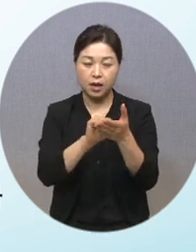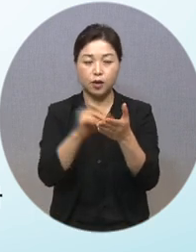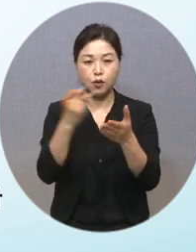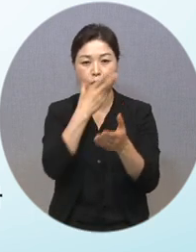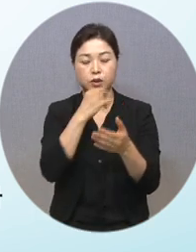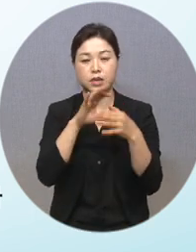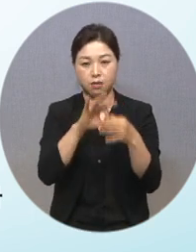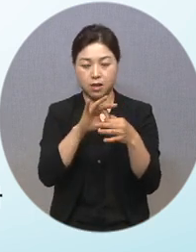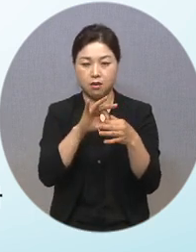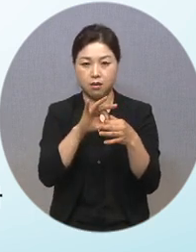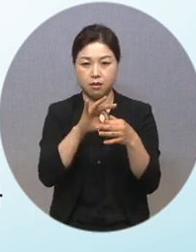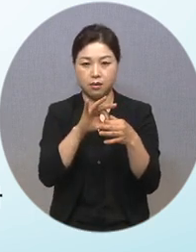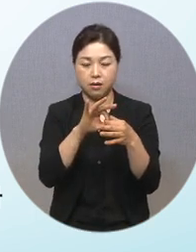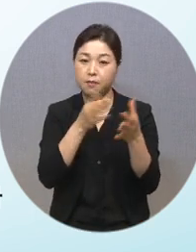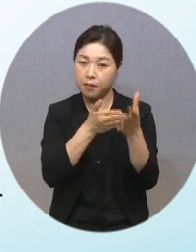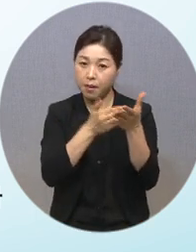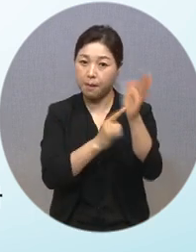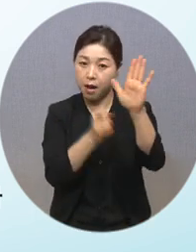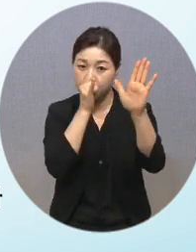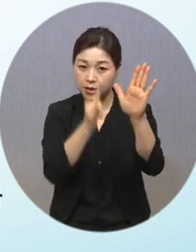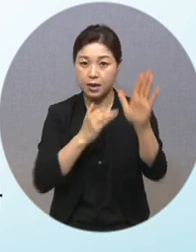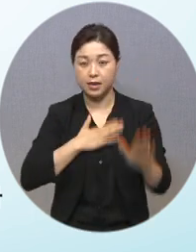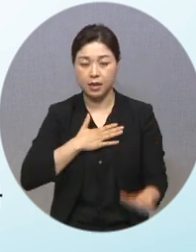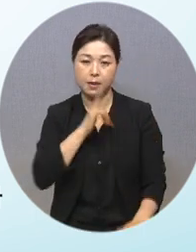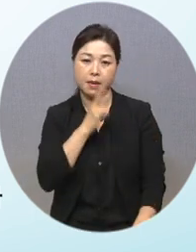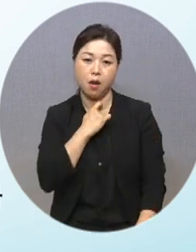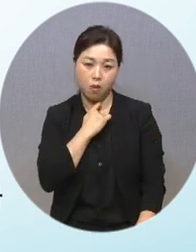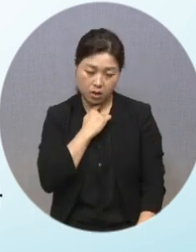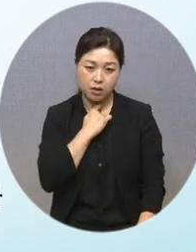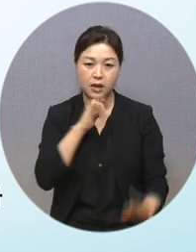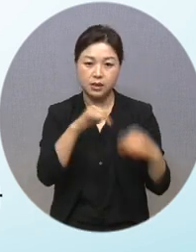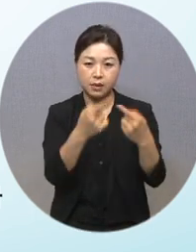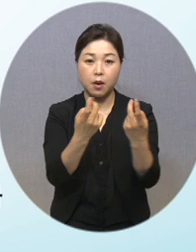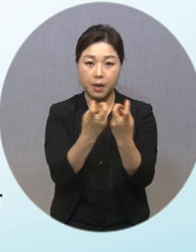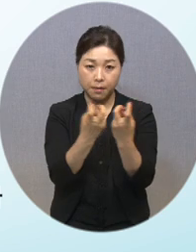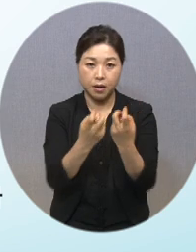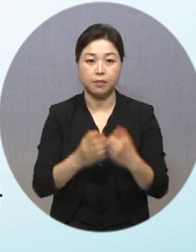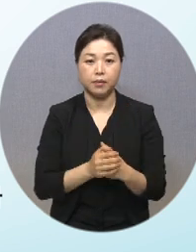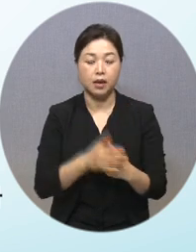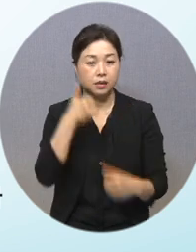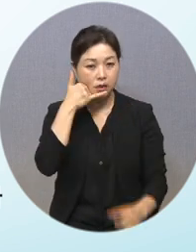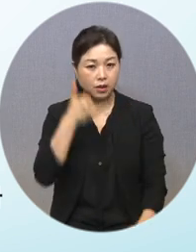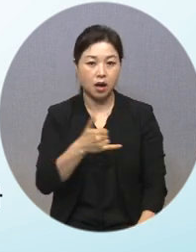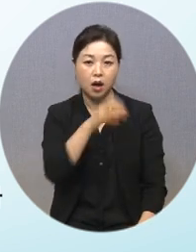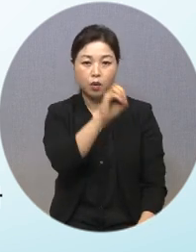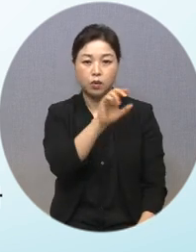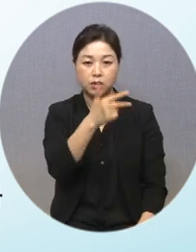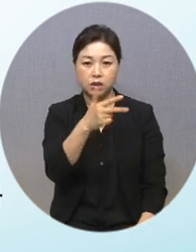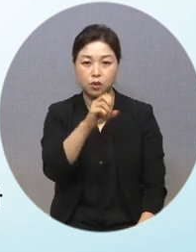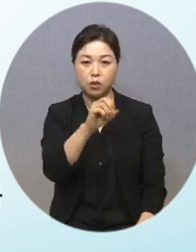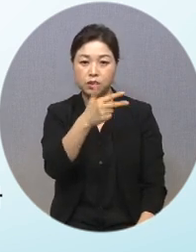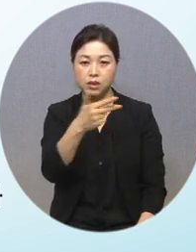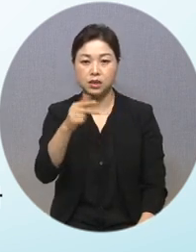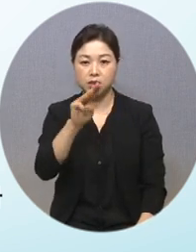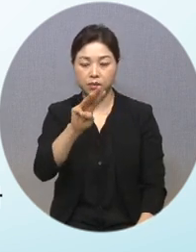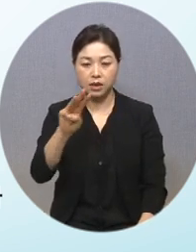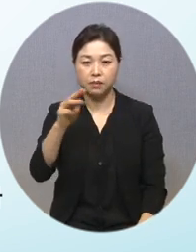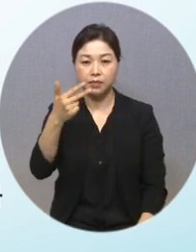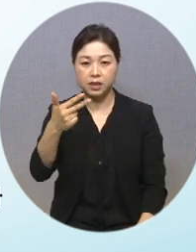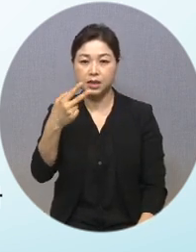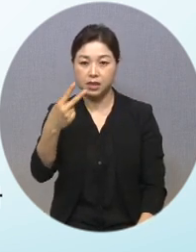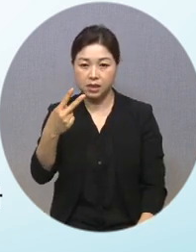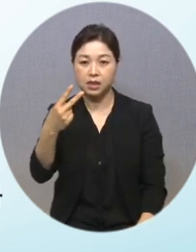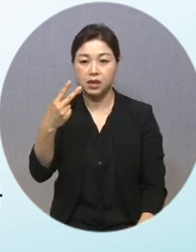복지 관련 제보를 전해드리는 나도 말 좀 합시다 참여 방법은 전화번호